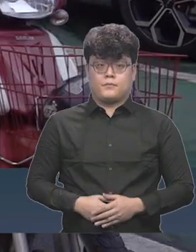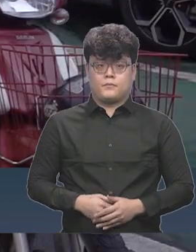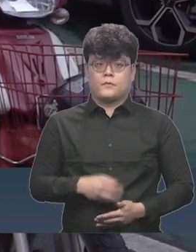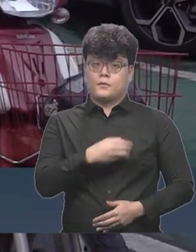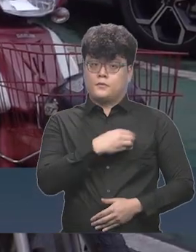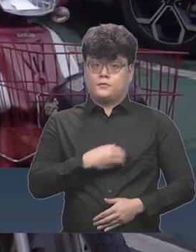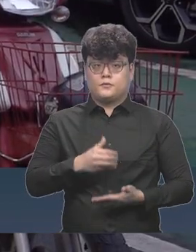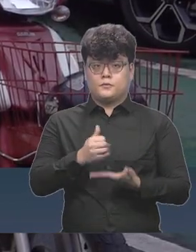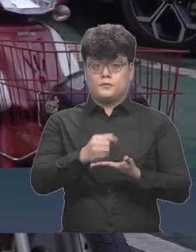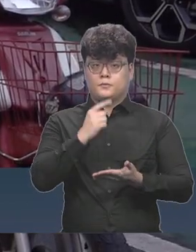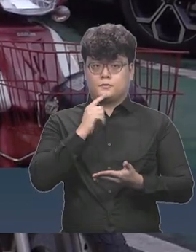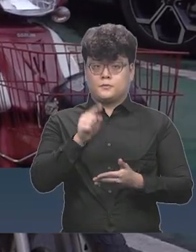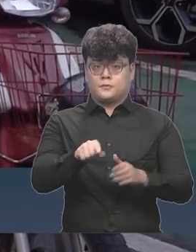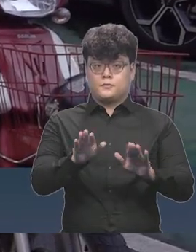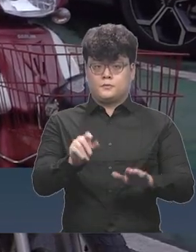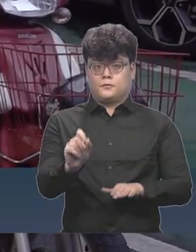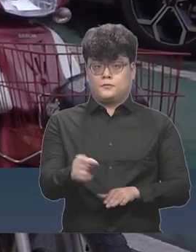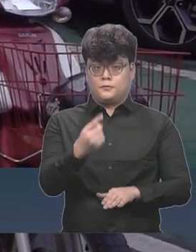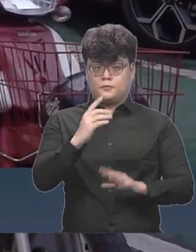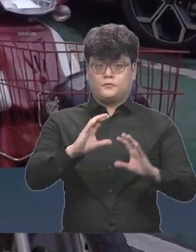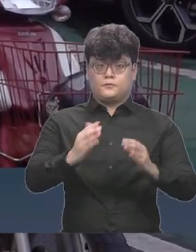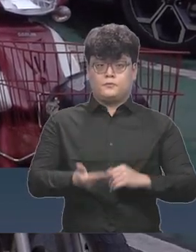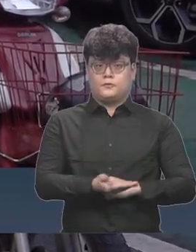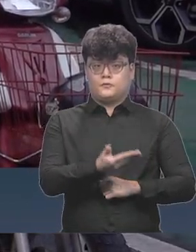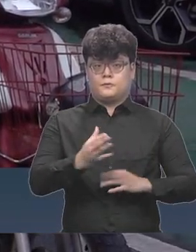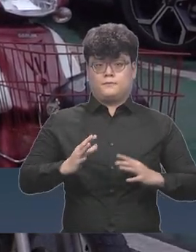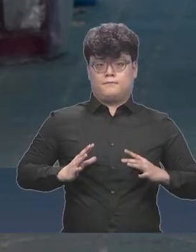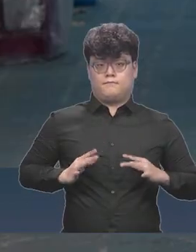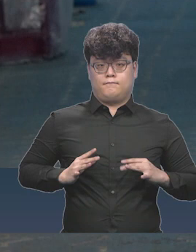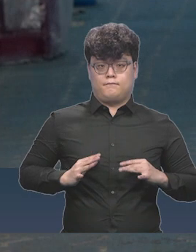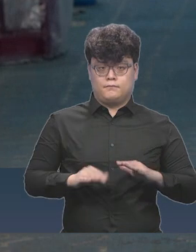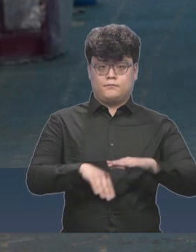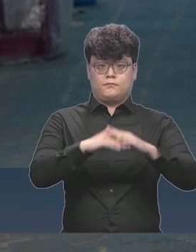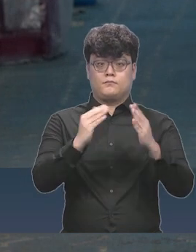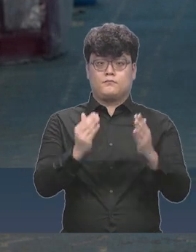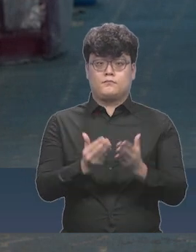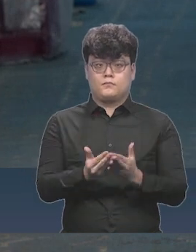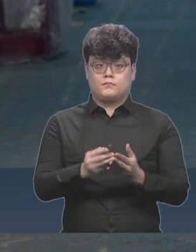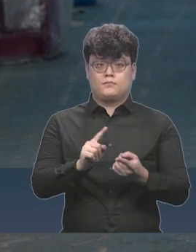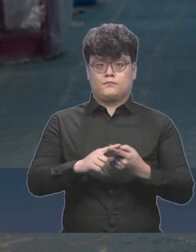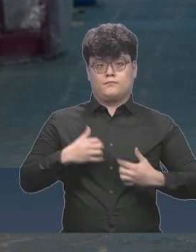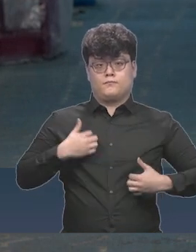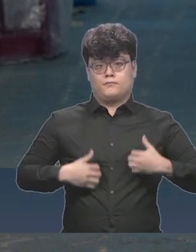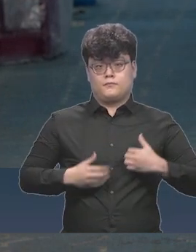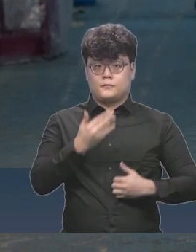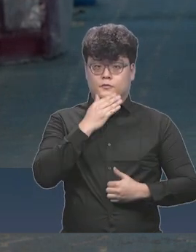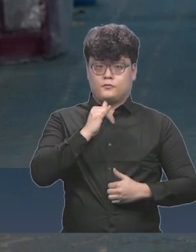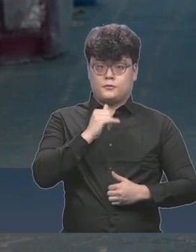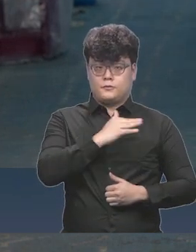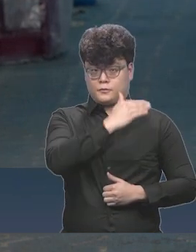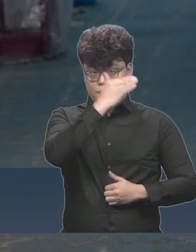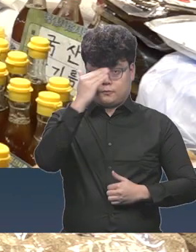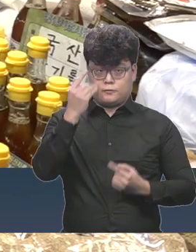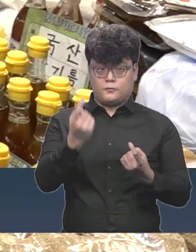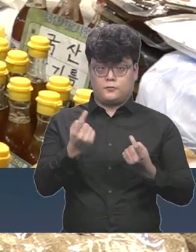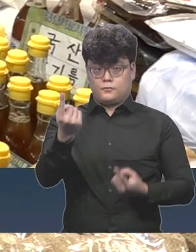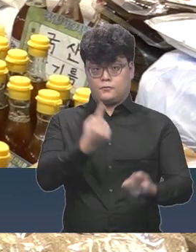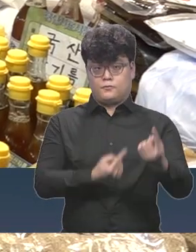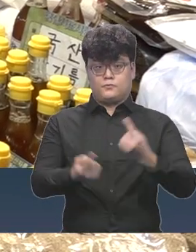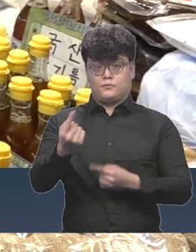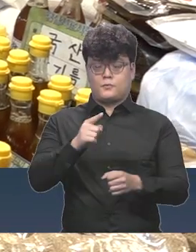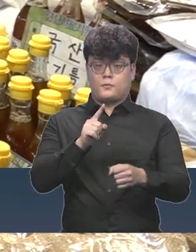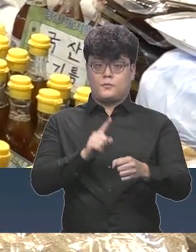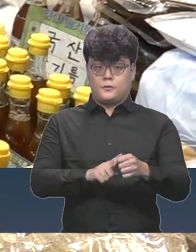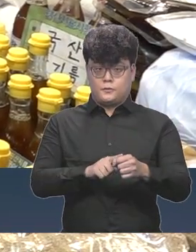청장은 이번 방문을 통해 구회 자랑인 전통시장을 모두가 즐겨찾는 장소로 만들도록 노력하겠다고 밝히고